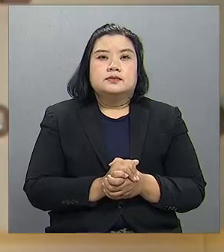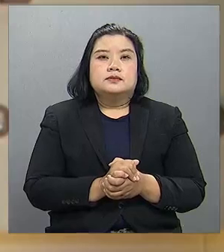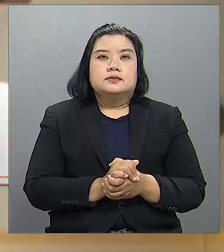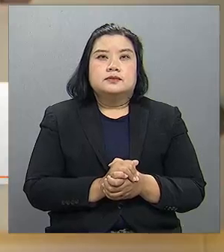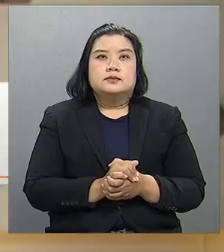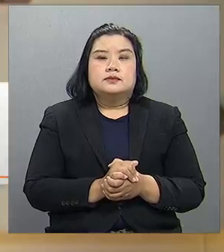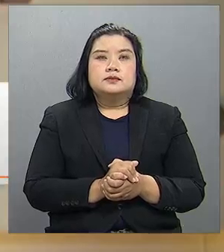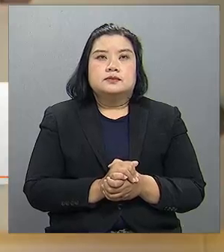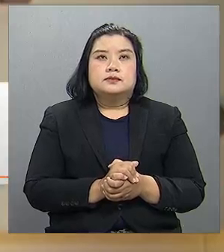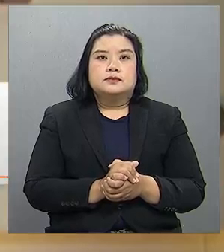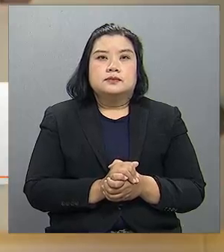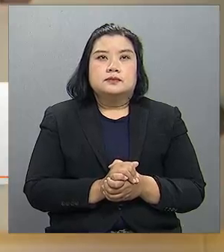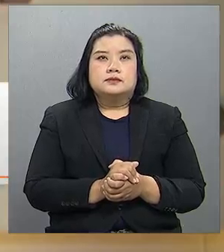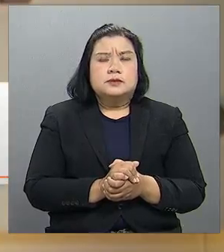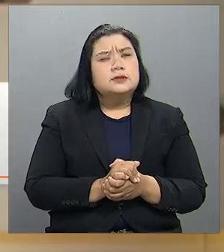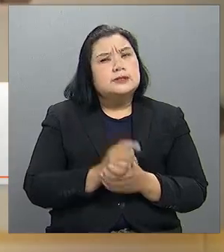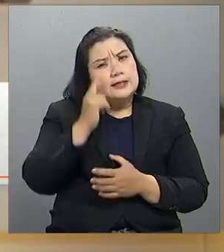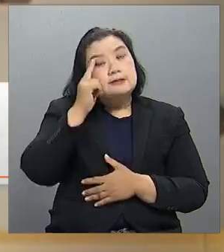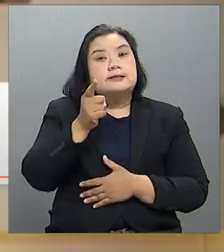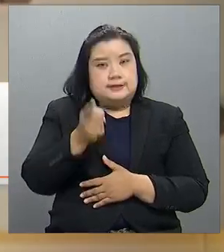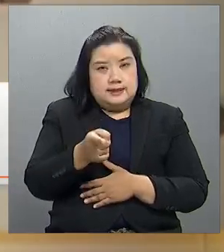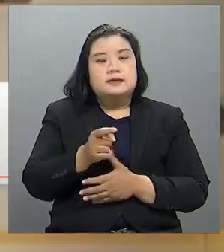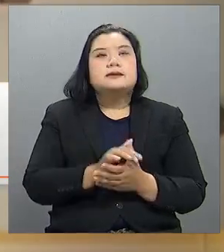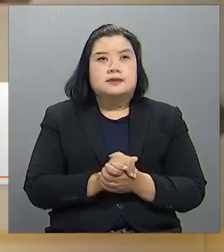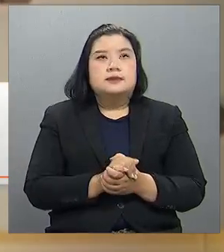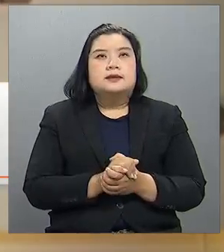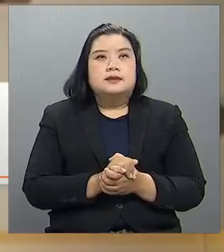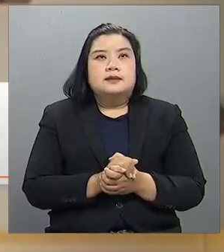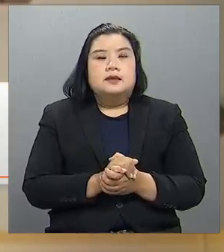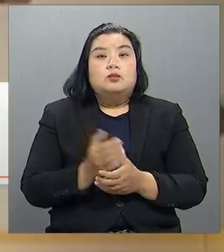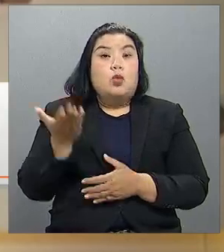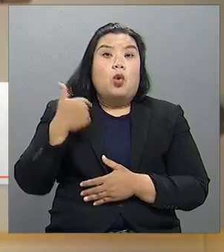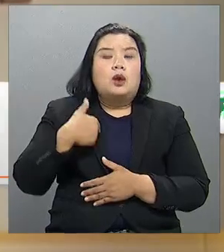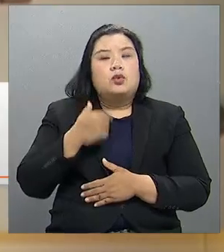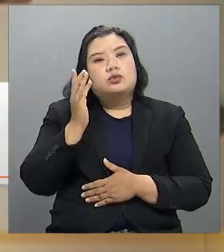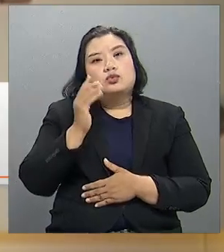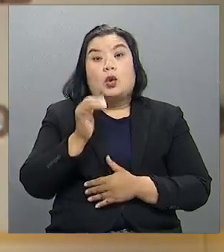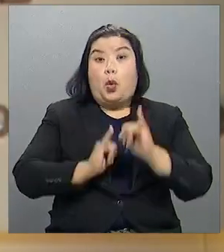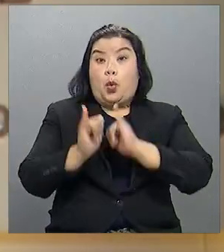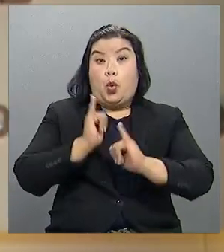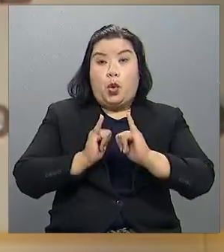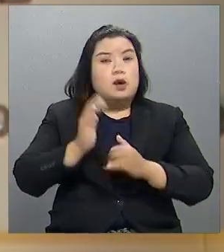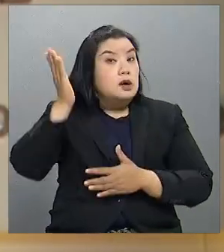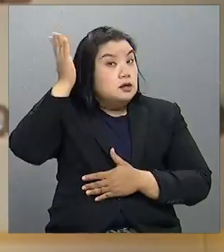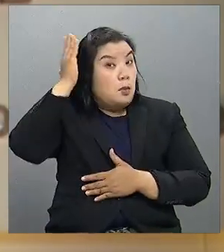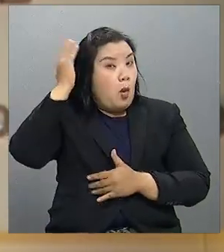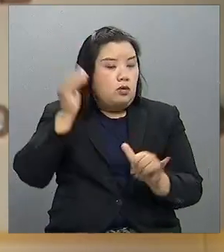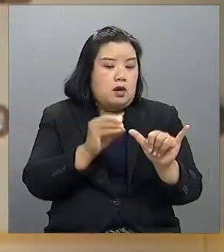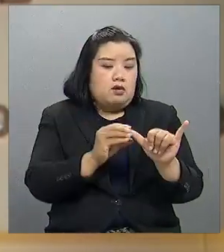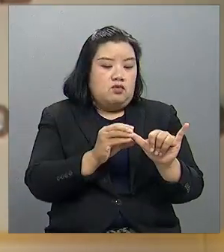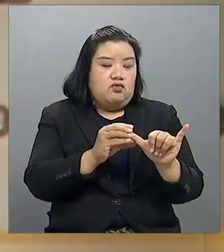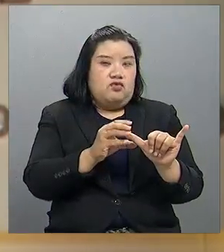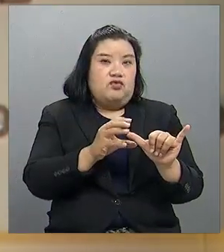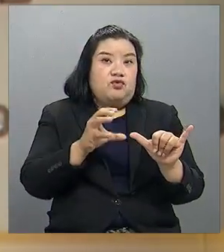ก็มีส่วนจริงนะคะคือเนื่องจากว่าในตอนที่เราเล็กๆในสมองจะมีการเติบโตขึ้นอย่างรวดเร็วเพราะฉะนั้นเนี่ยกะโหลกศีรษะซึ่งเป็นที่อยู่ของส